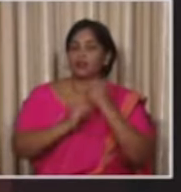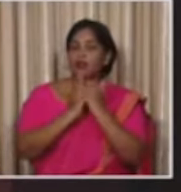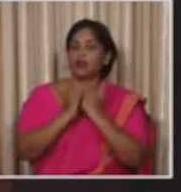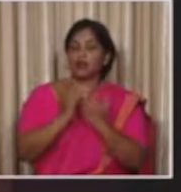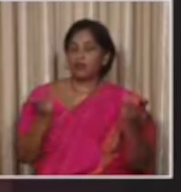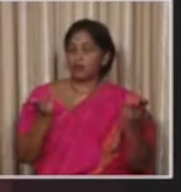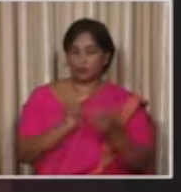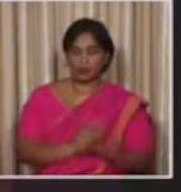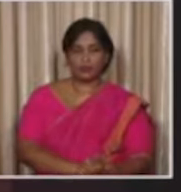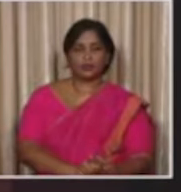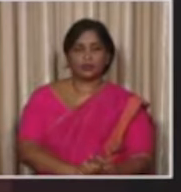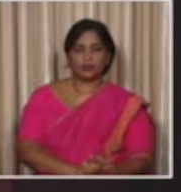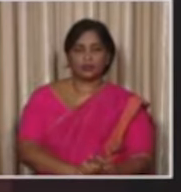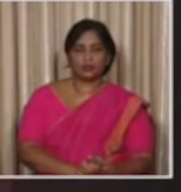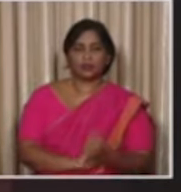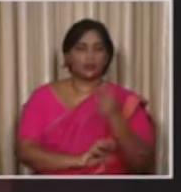වැඩපිළිවෙල කුමක්ද?